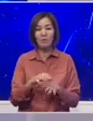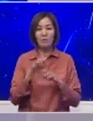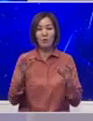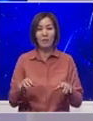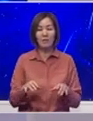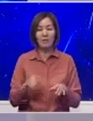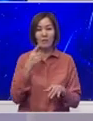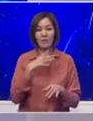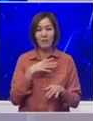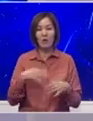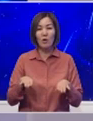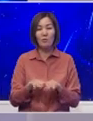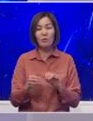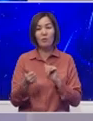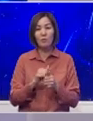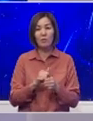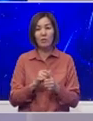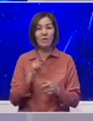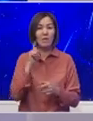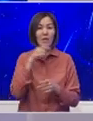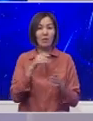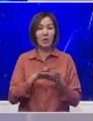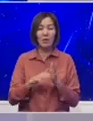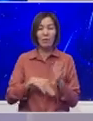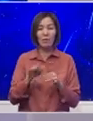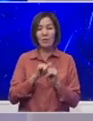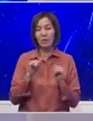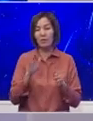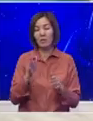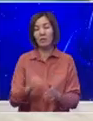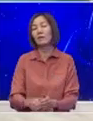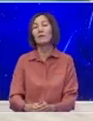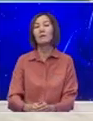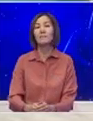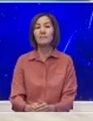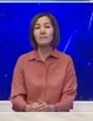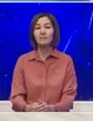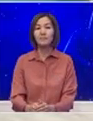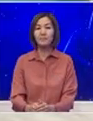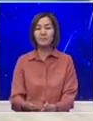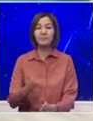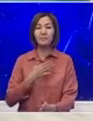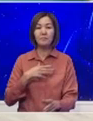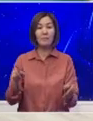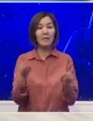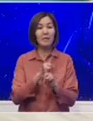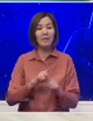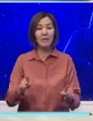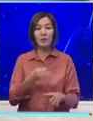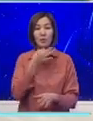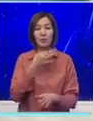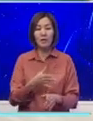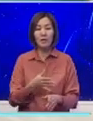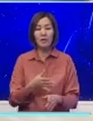Байғоджаевтың айтуынша, мұндай өзгеріс өңірдің экономикалық әлеуетін арттырады. Менің ерекше өзіме бір